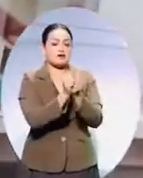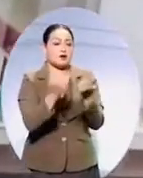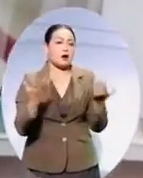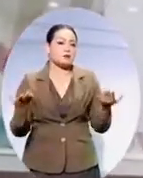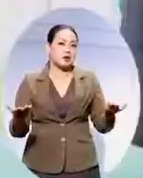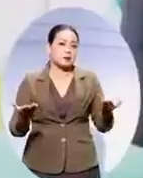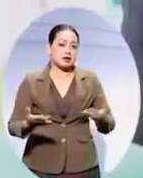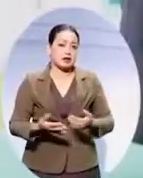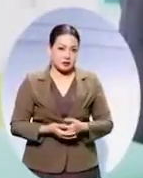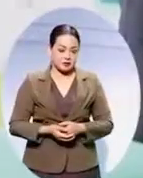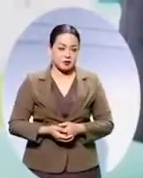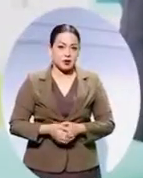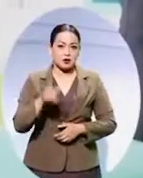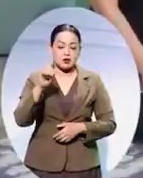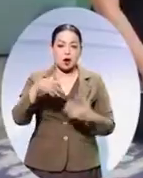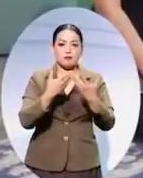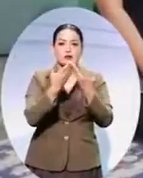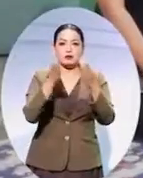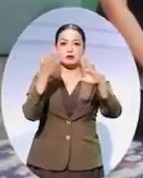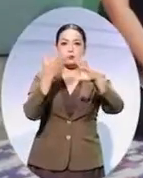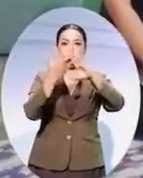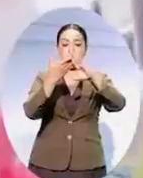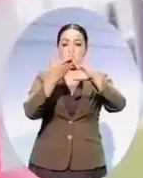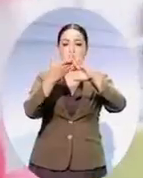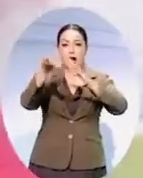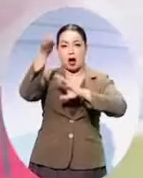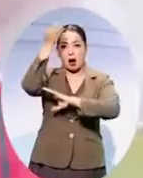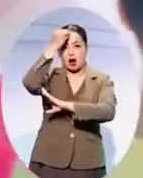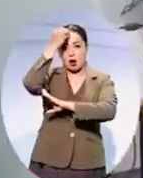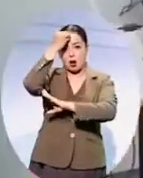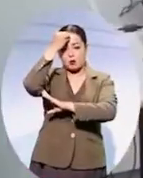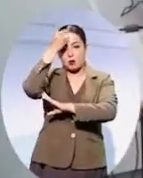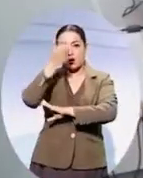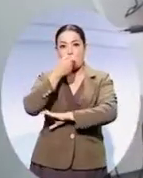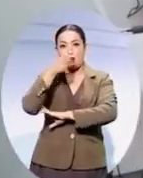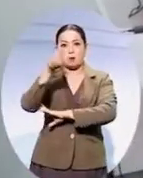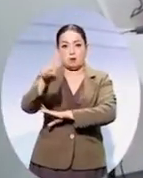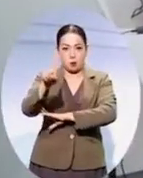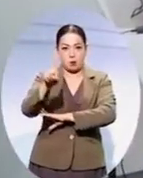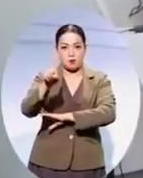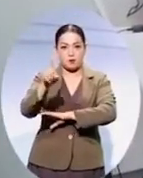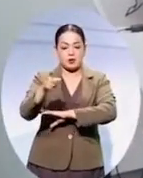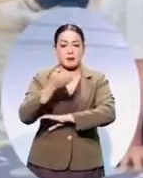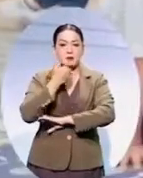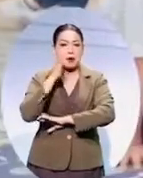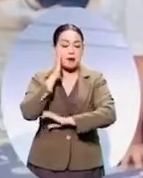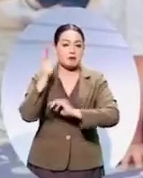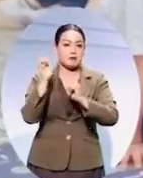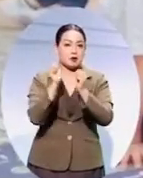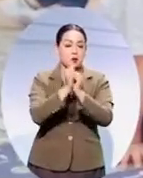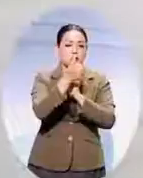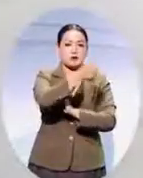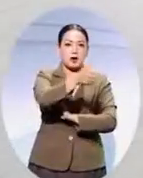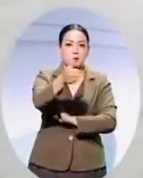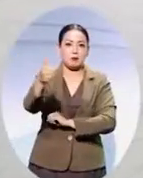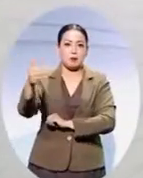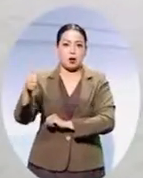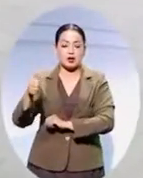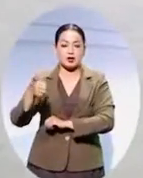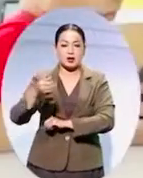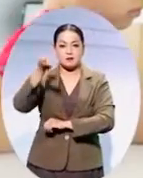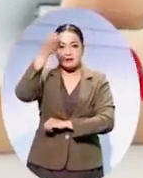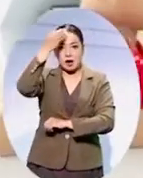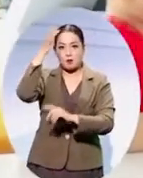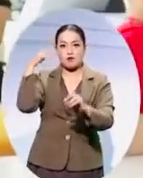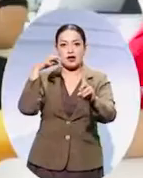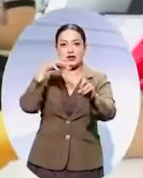Nhiều bậc làm cha mẹ đã cùng trẻ tham quan lớp học này. Bằng các trò chơi thú vị, trẻ có cơ hội phát triển tư duy khoa học ở nhiều lĩnh vực.